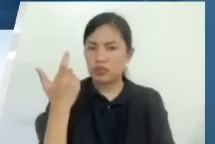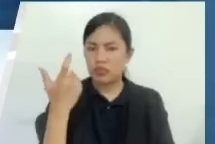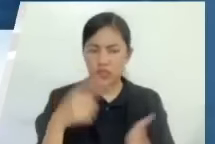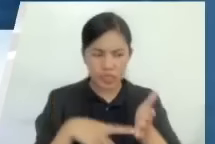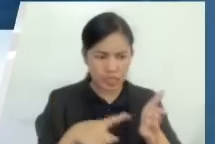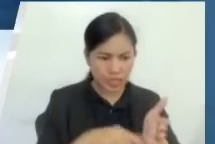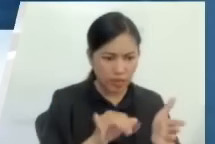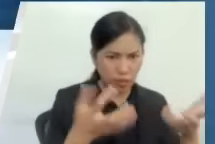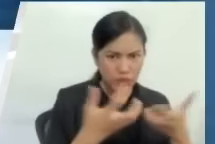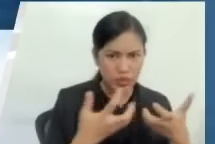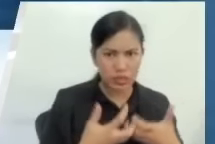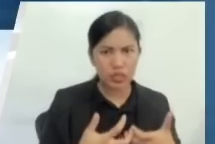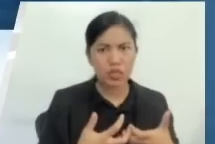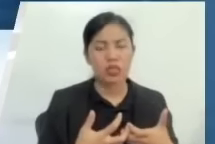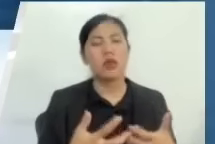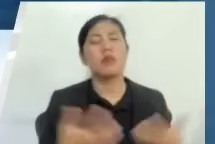at nag-match naman po dun sa